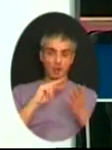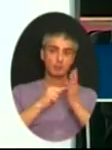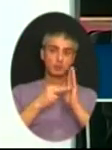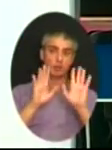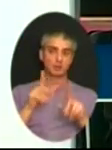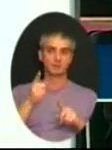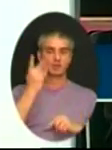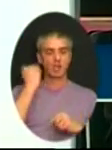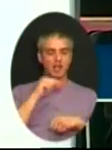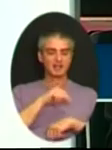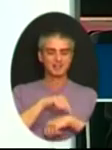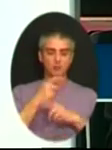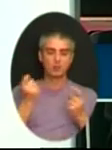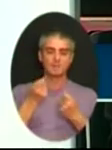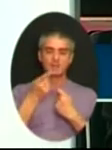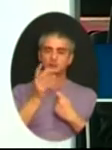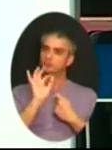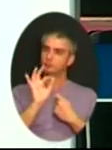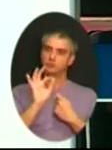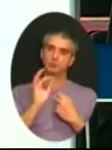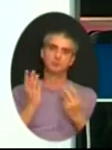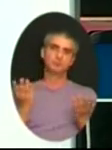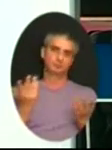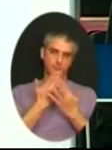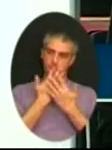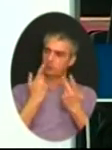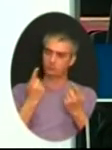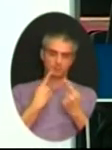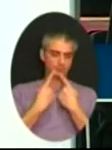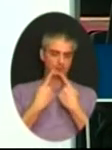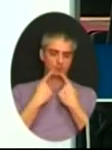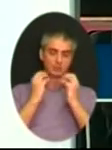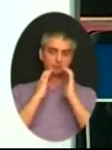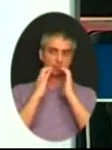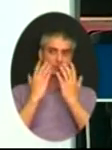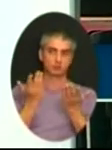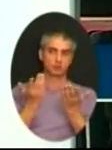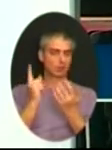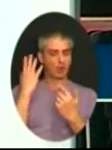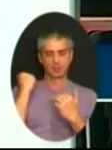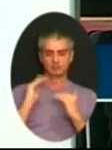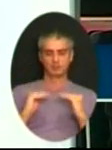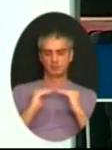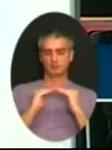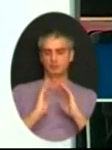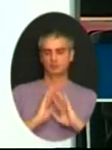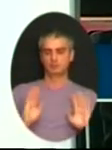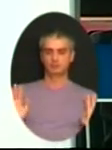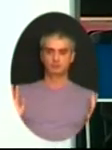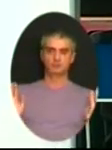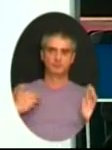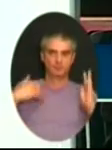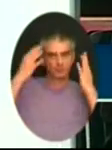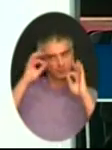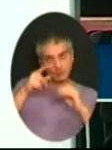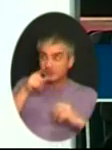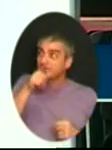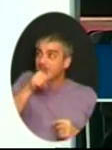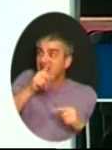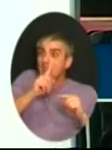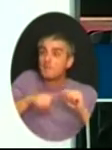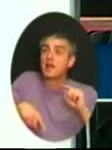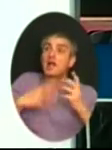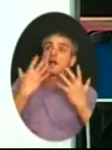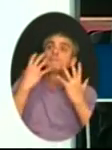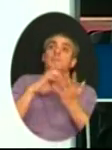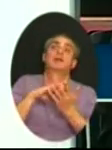כזו, העיתוי של הפרסום שלה, שזה ברור שזה מסע ומתן עם התקשורת, לא היה צריך להיות. ואני מאוד מכבדת את המפכ"ל. וזה הפגם